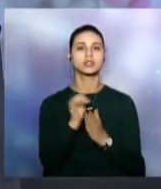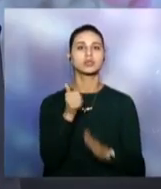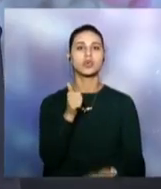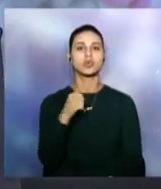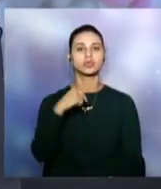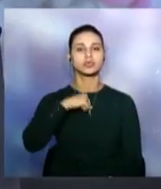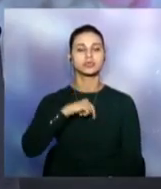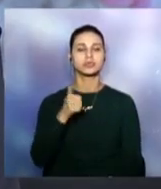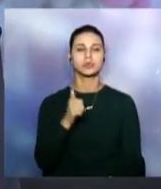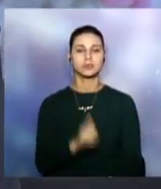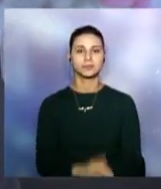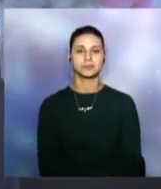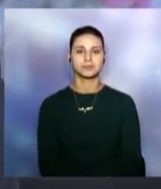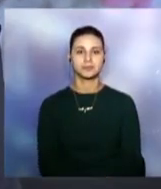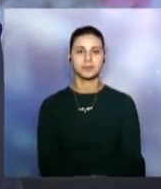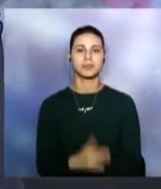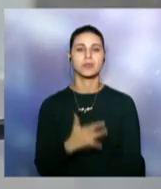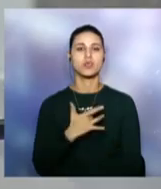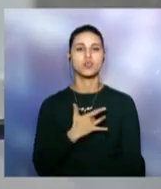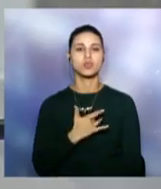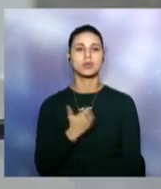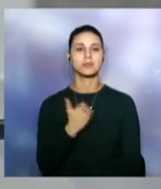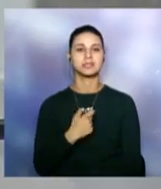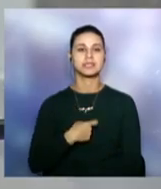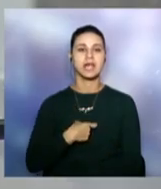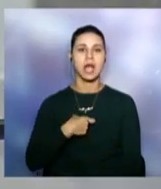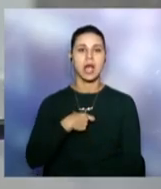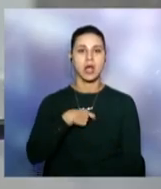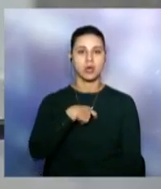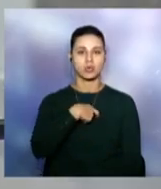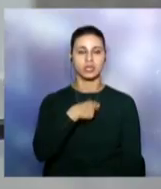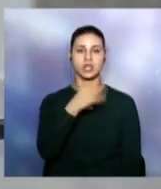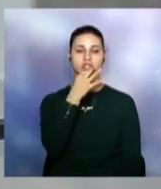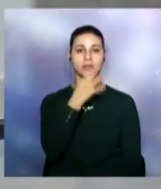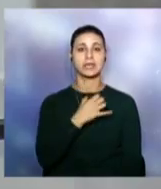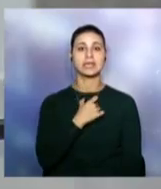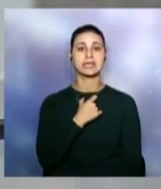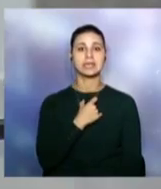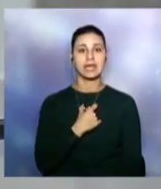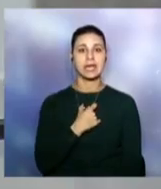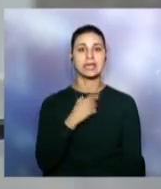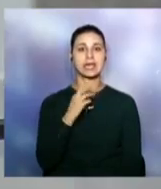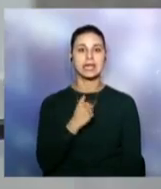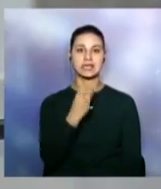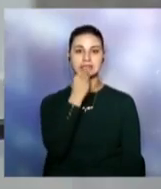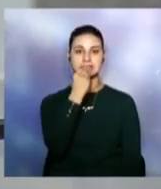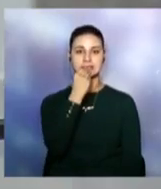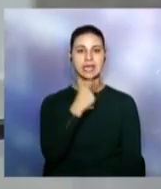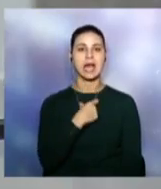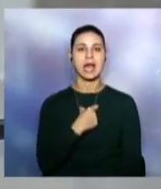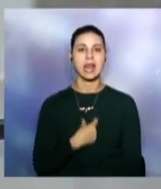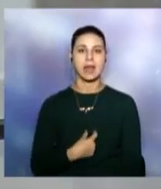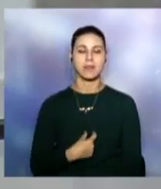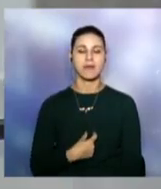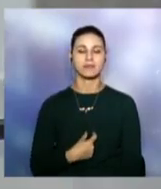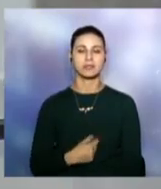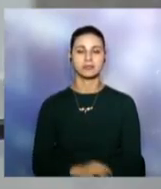შემდეგი ორგანოებისგან: აორტა, შემდეგ ტრახეა და უკან საყლაპა. საყლაპავში